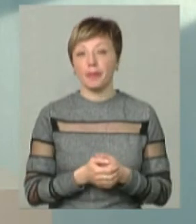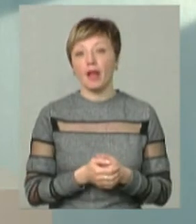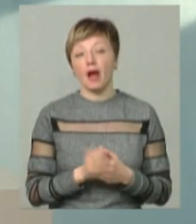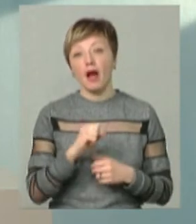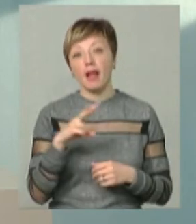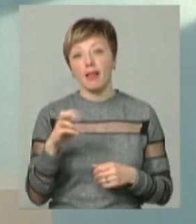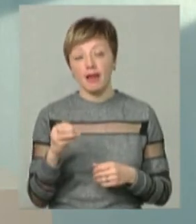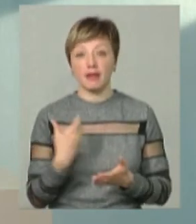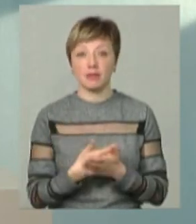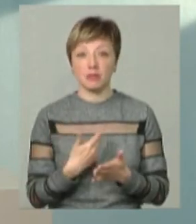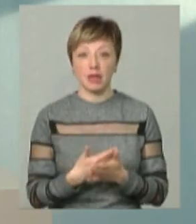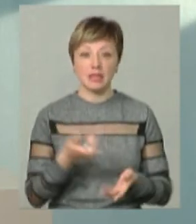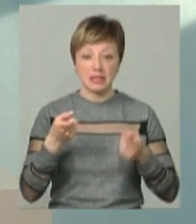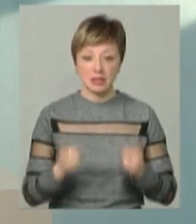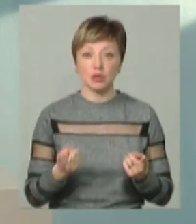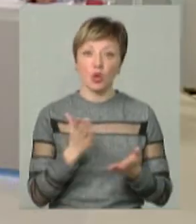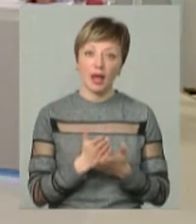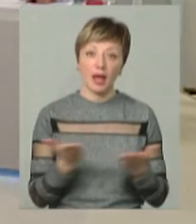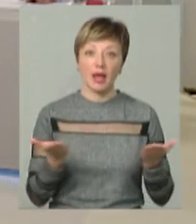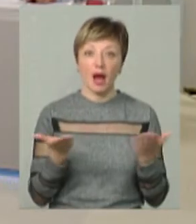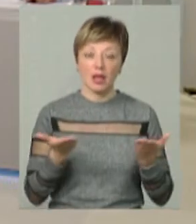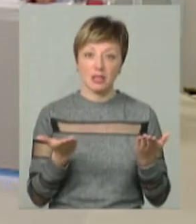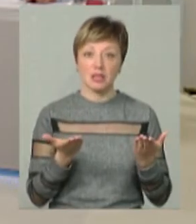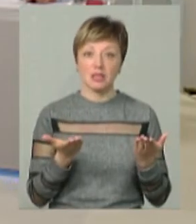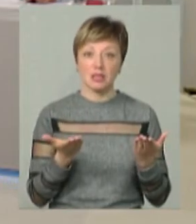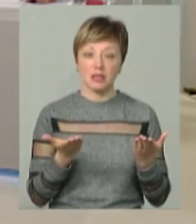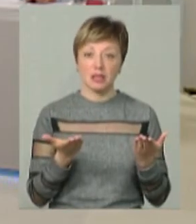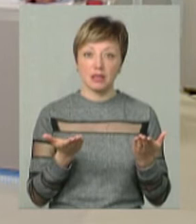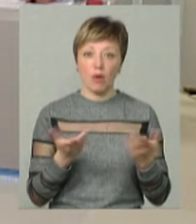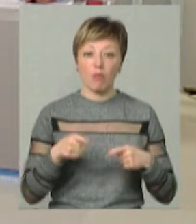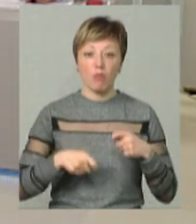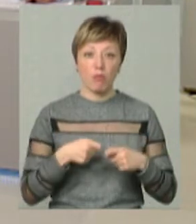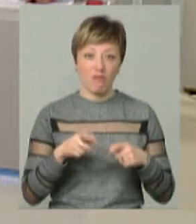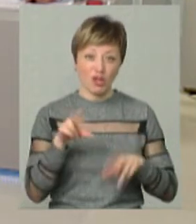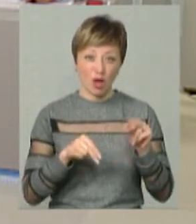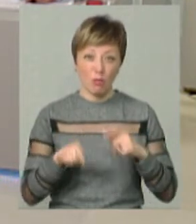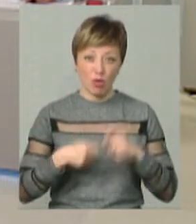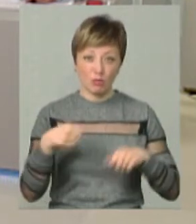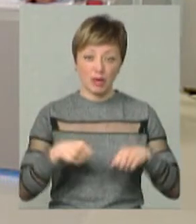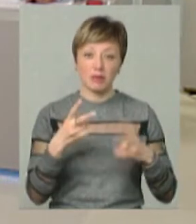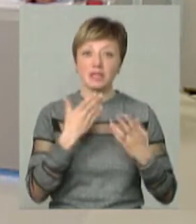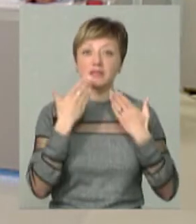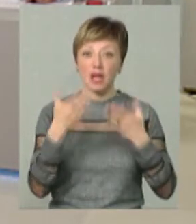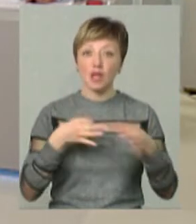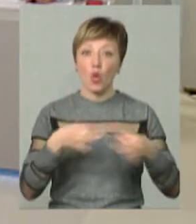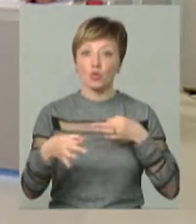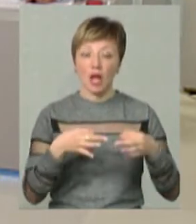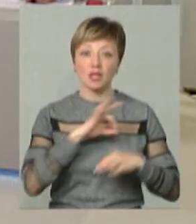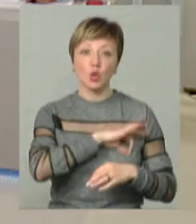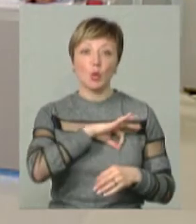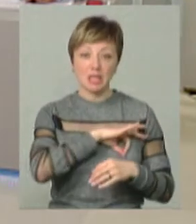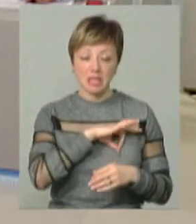от, наприклад, якщо дійсно є якісь, вважається, що порушують їх їхні права, потрібно дійсно звертатися за консультаціями до